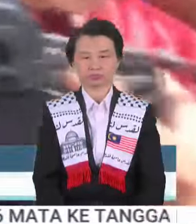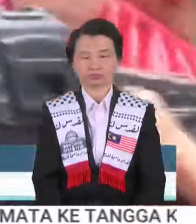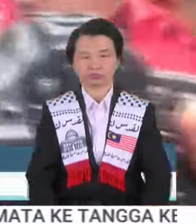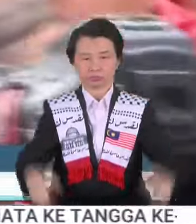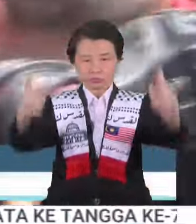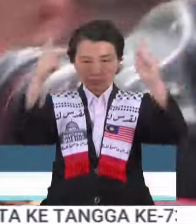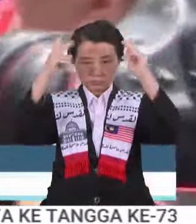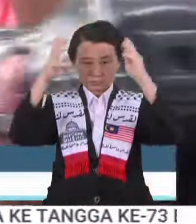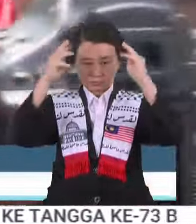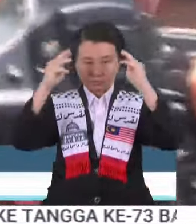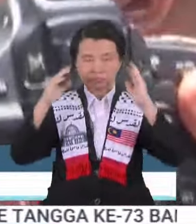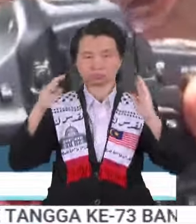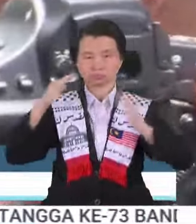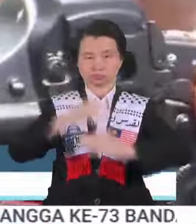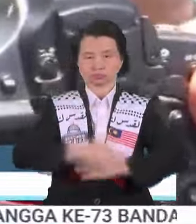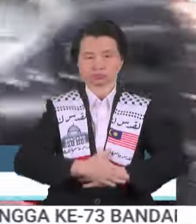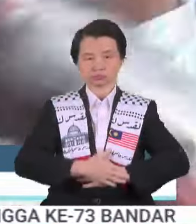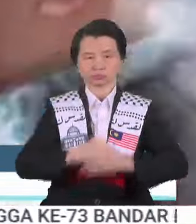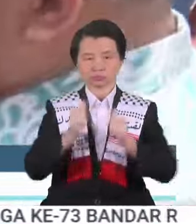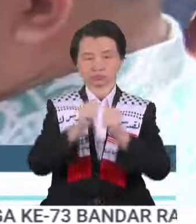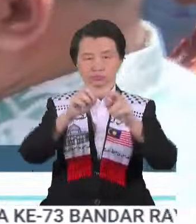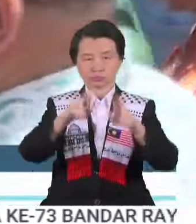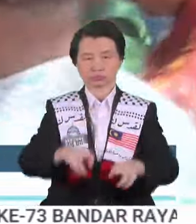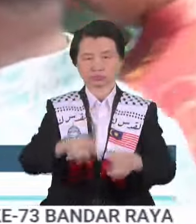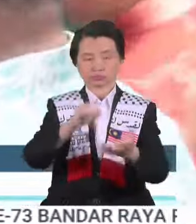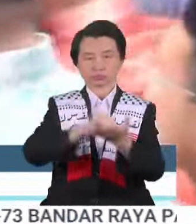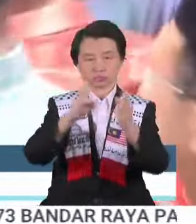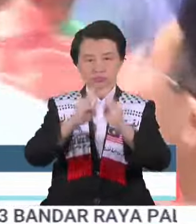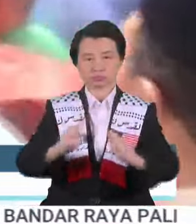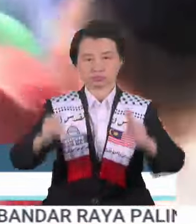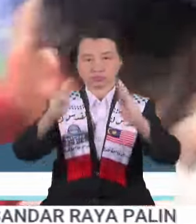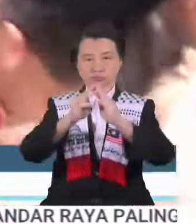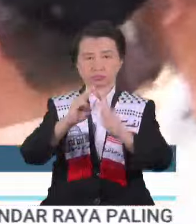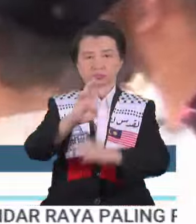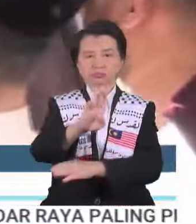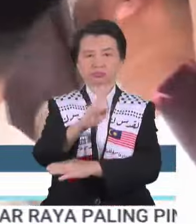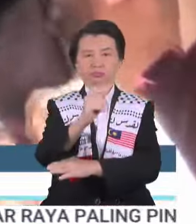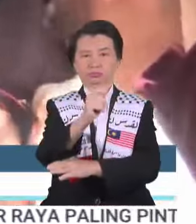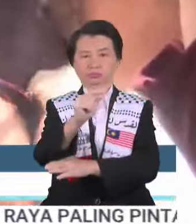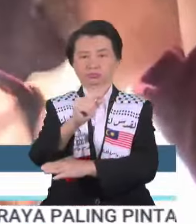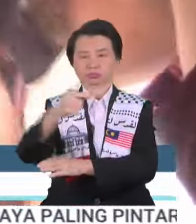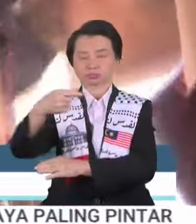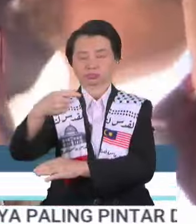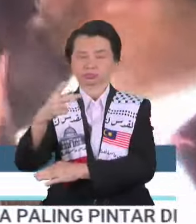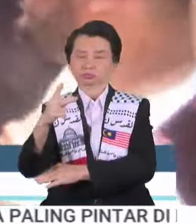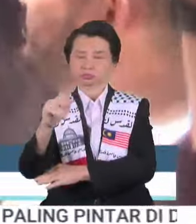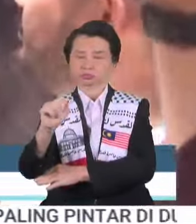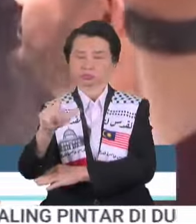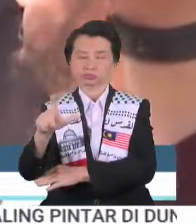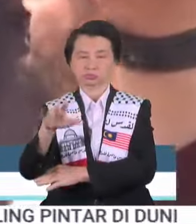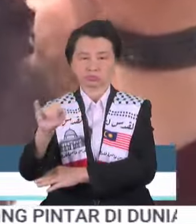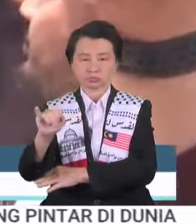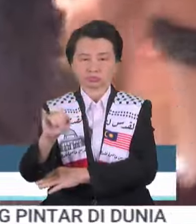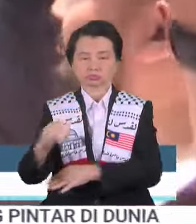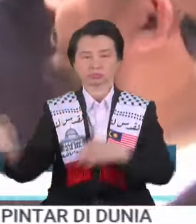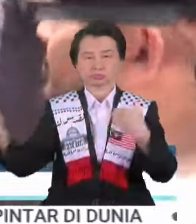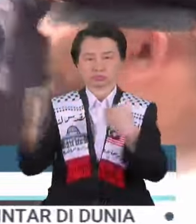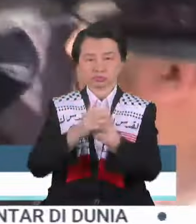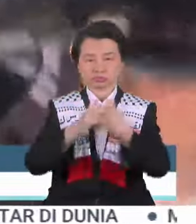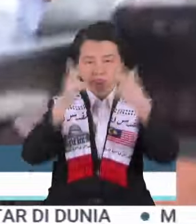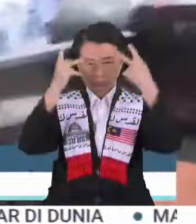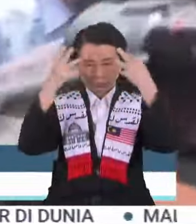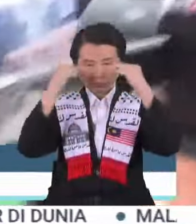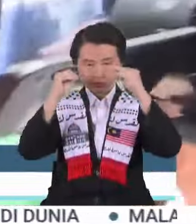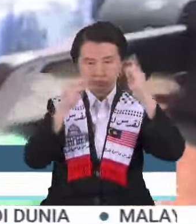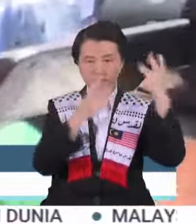Perdana Menteri menunaikan solat Jumaat bersama rakyat di Masjid Bandar Utama Batang Kali dekat Hulu Selangor. Ketibaan Datuk Seri Anwar Ibrahim